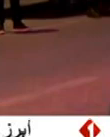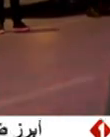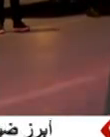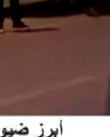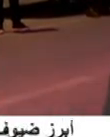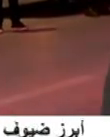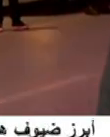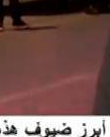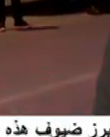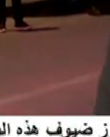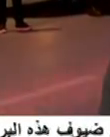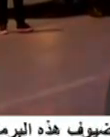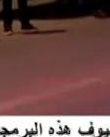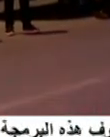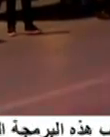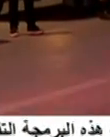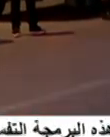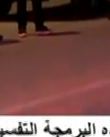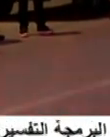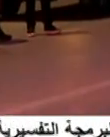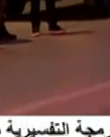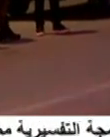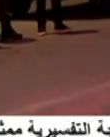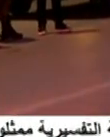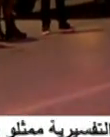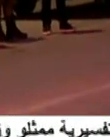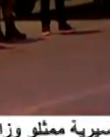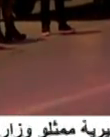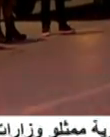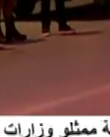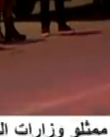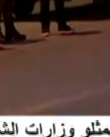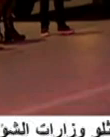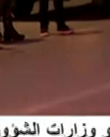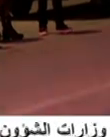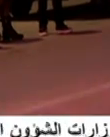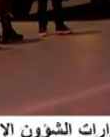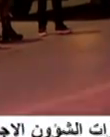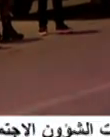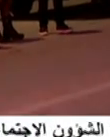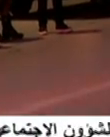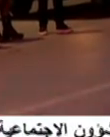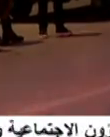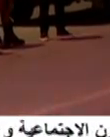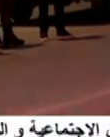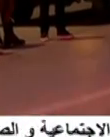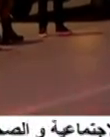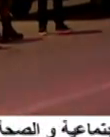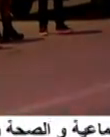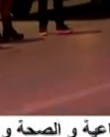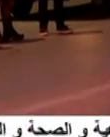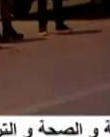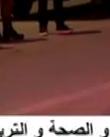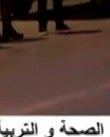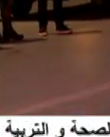مساء الخير فاطمة، تحية ليك ولكل مشاهدي القناة الوطنية الأولى. باش نبداو من في جولتنا في ولاية تطاوين اللي كنا نتابعوا